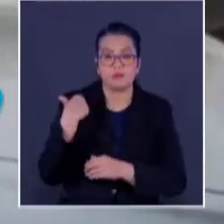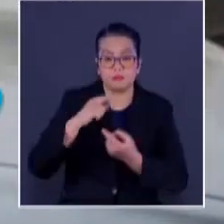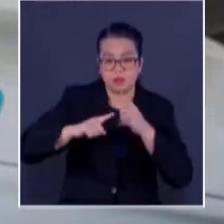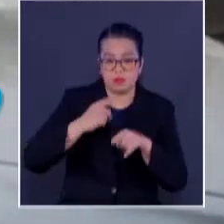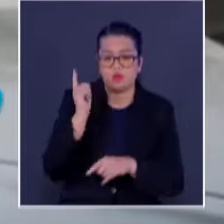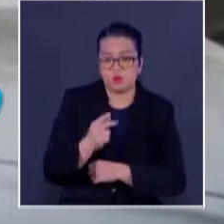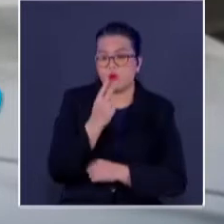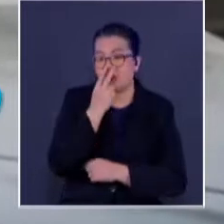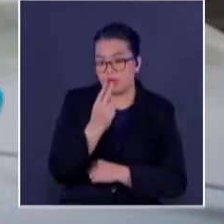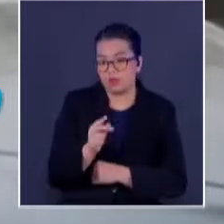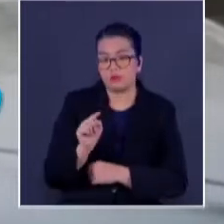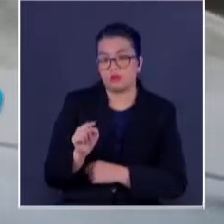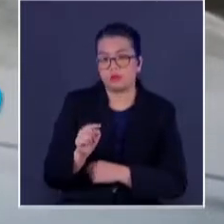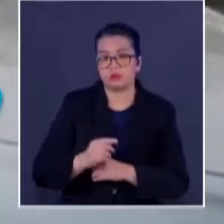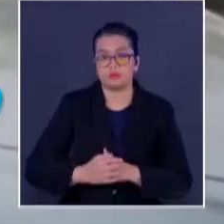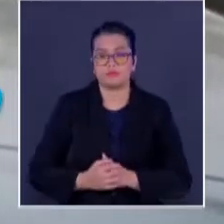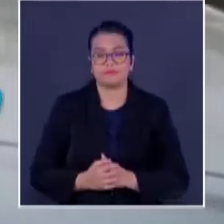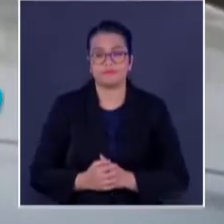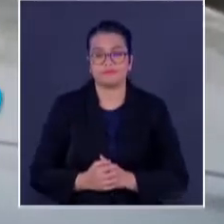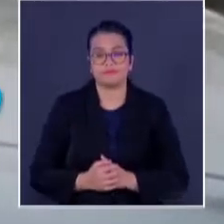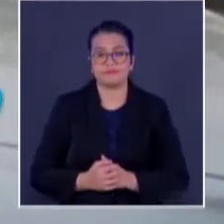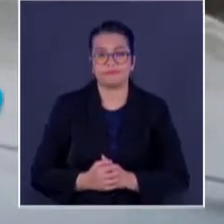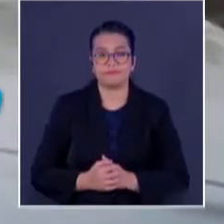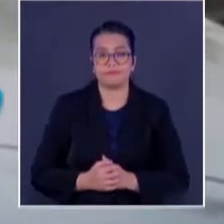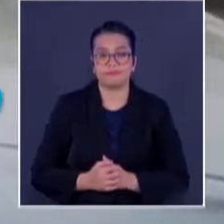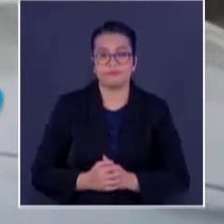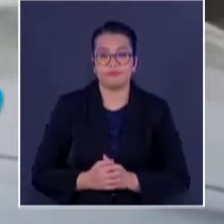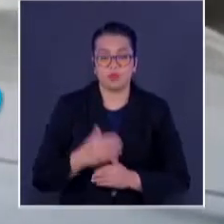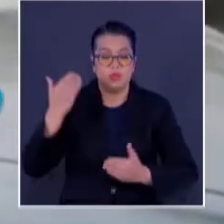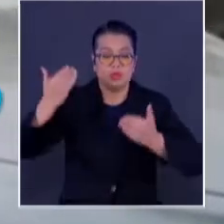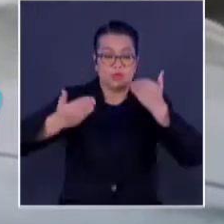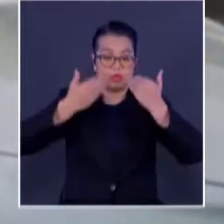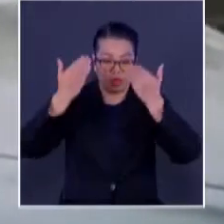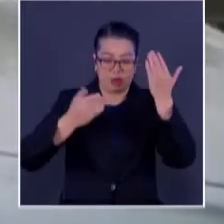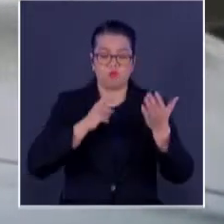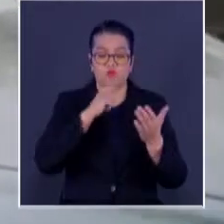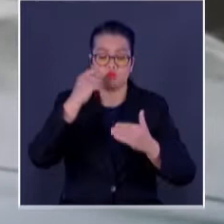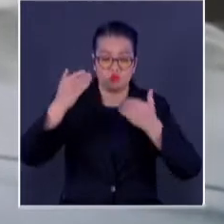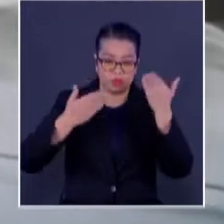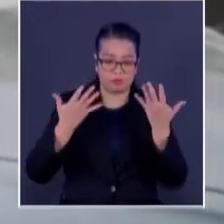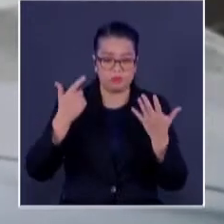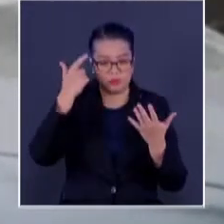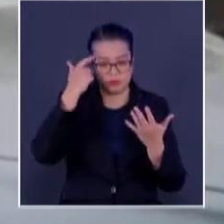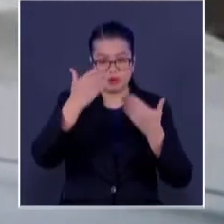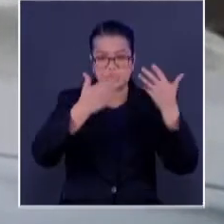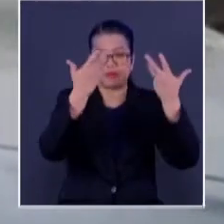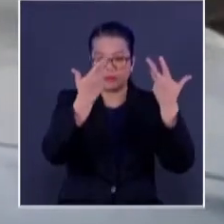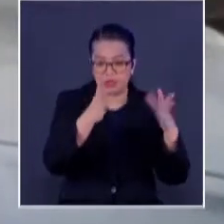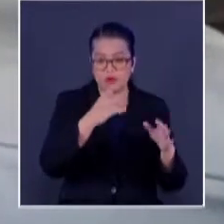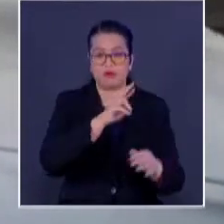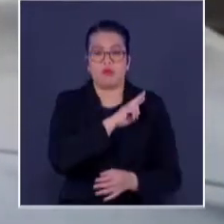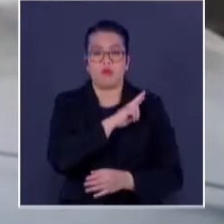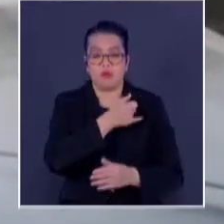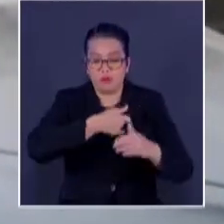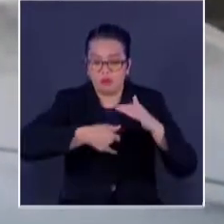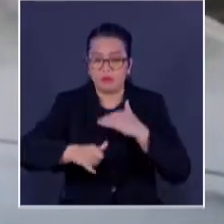จจะไม่น่าจะเกิดที่เราจัดกิจกรรม อาจจะเกิดช่วงมาล้างเรื่องตัว ครับและคือ